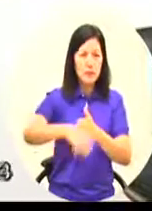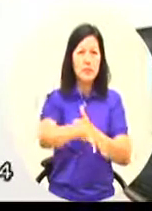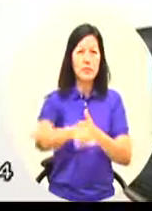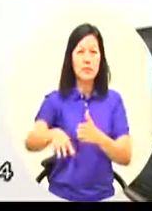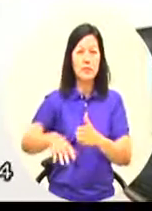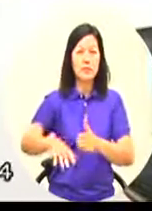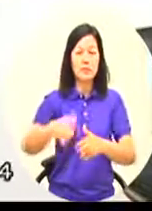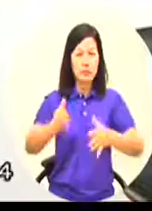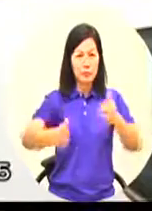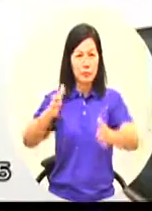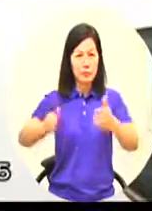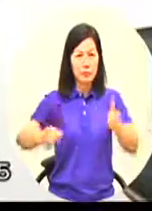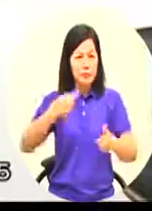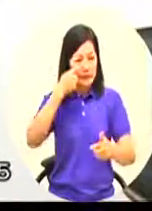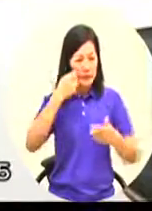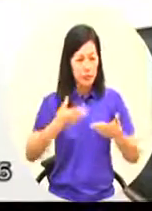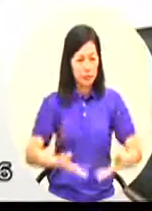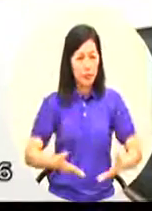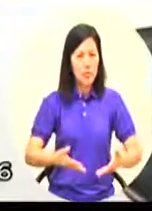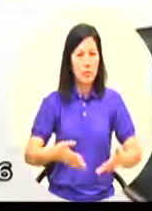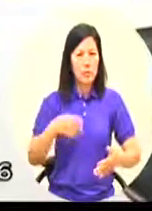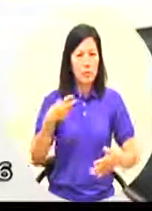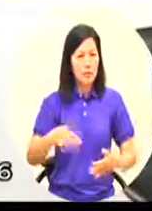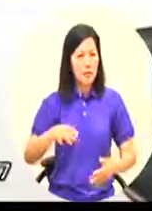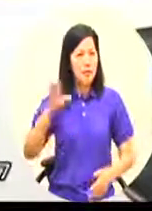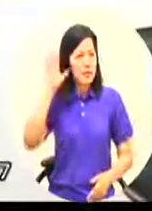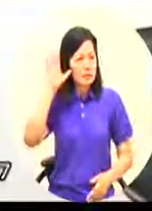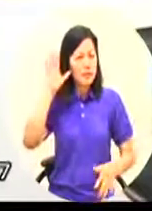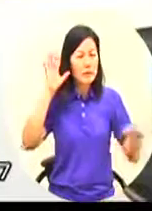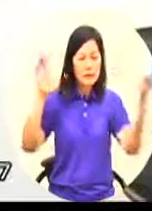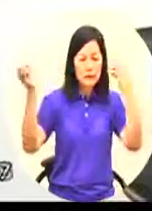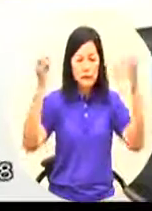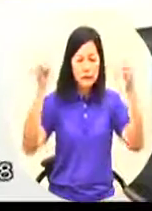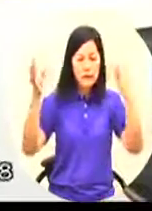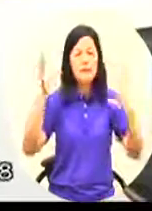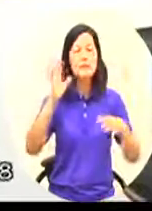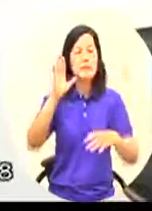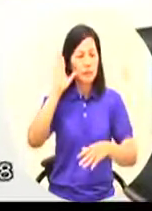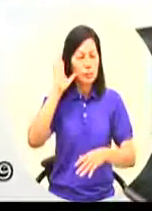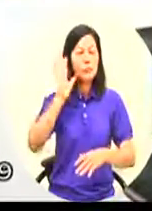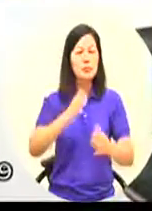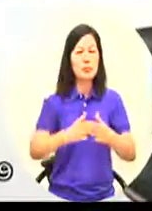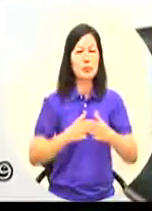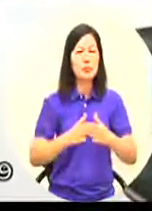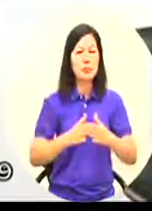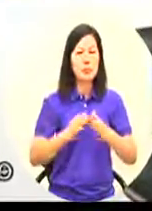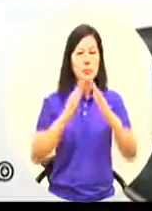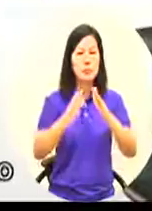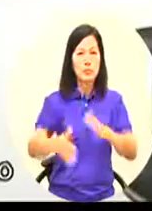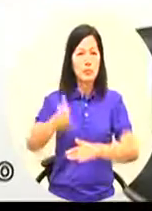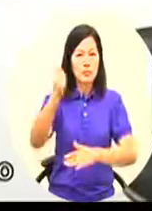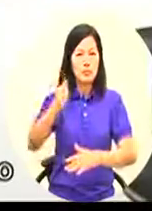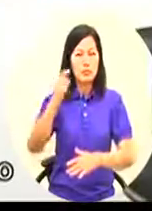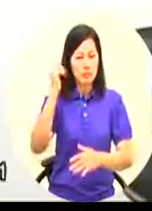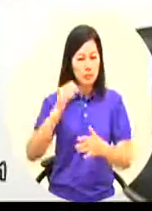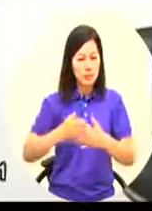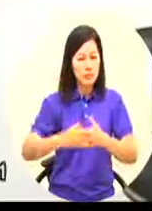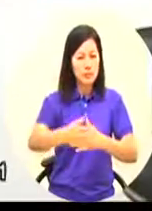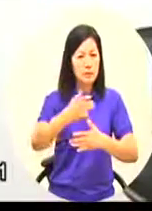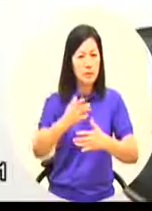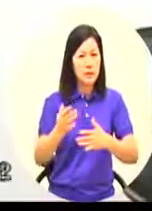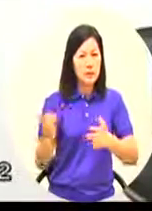够更重视，更来倾听民生。我相信这也是市长一直以来从政的一个理念。